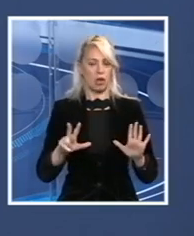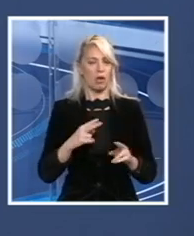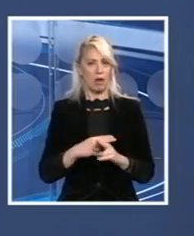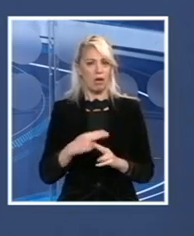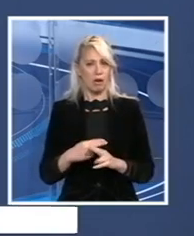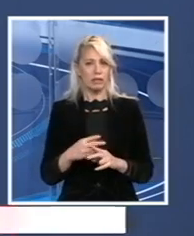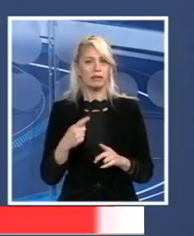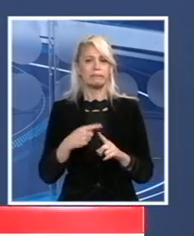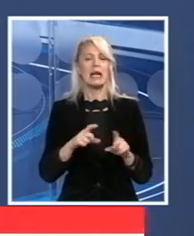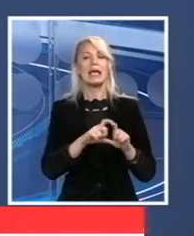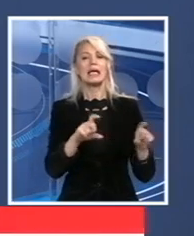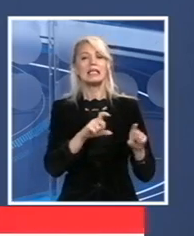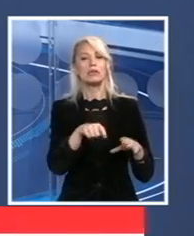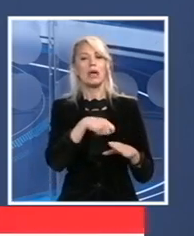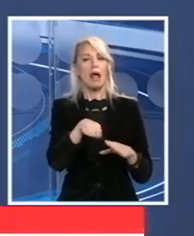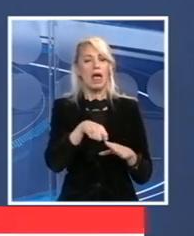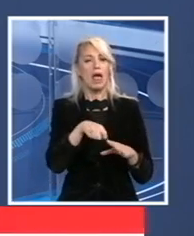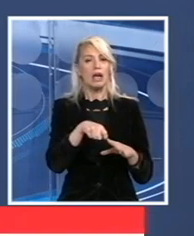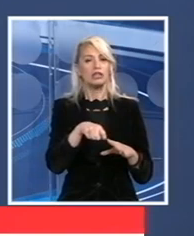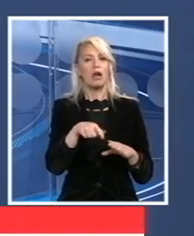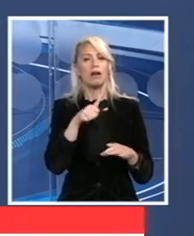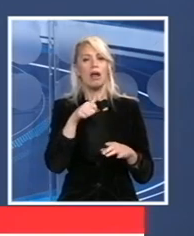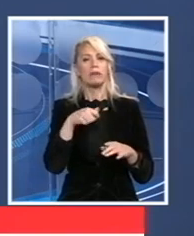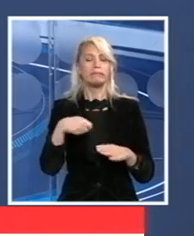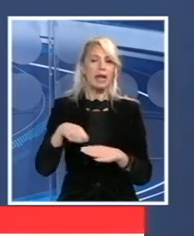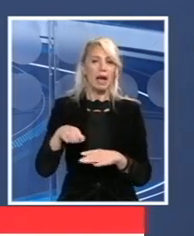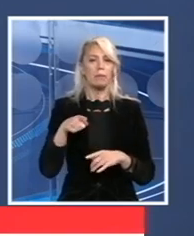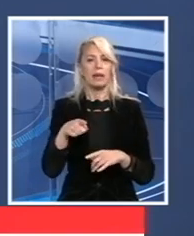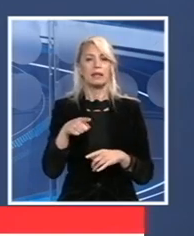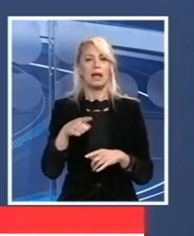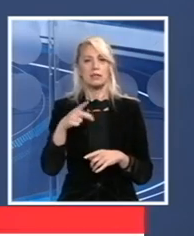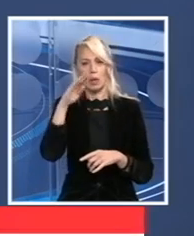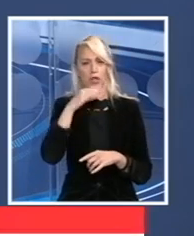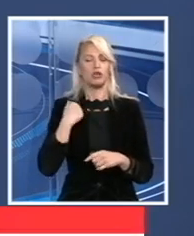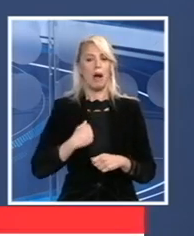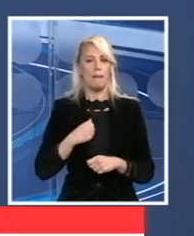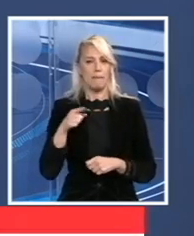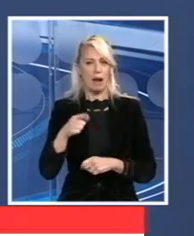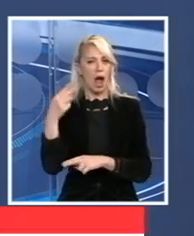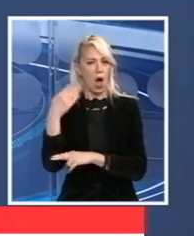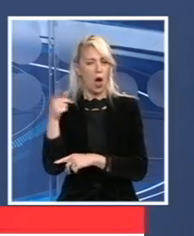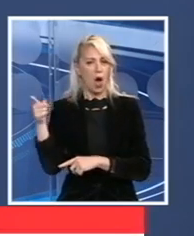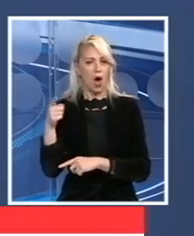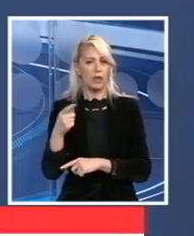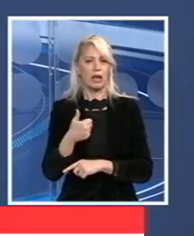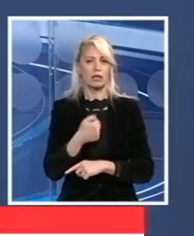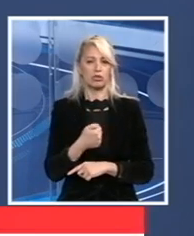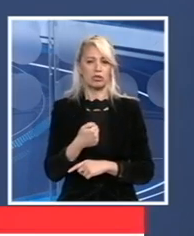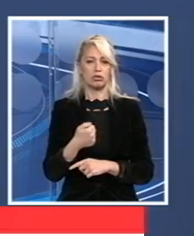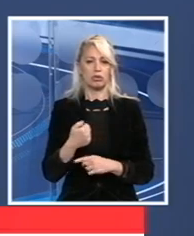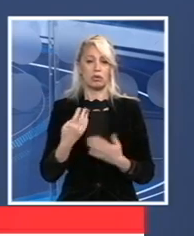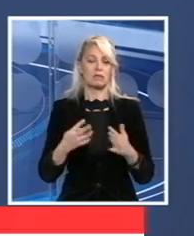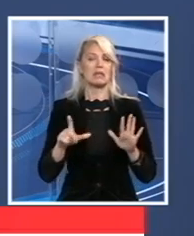i Institut za lečenje i rehabilitaciju Niška Banja, Hotel Zelengora, 197. Znači, u